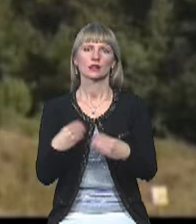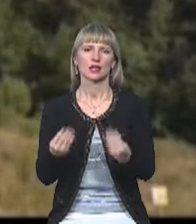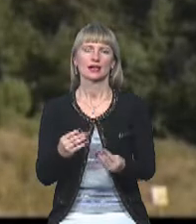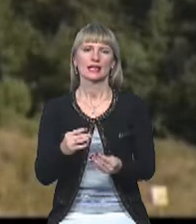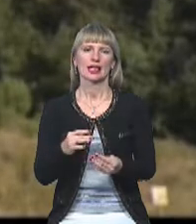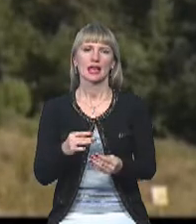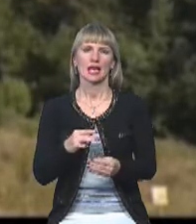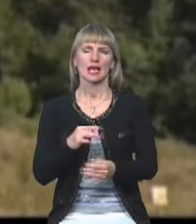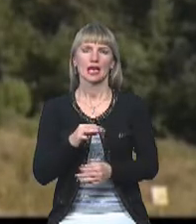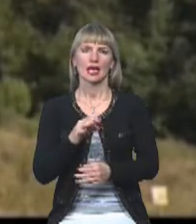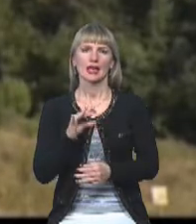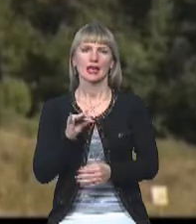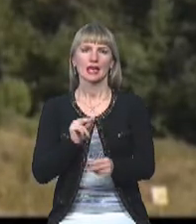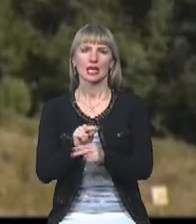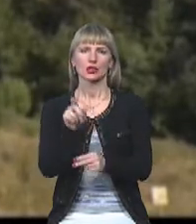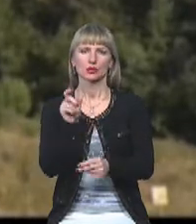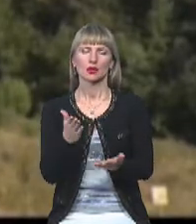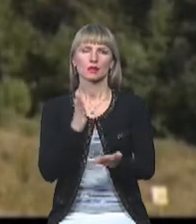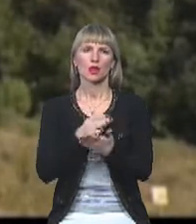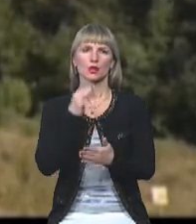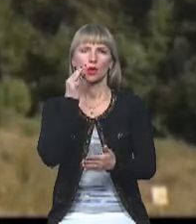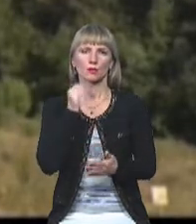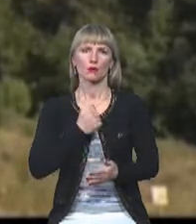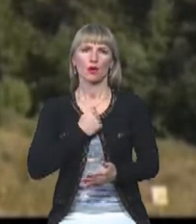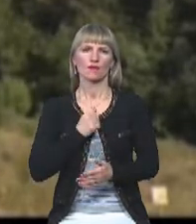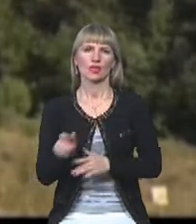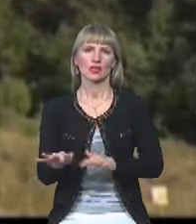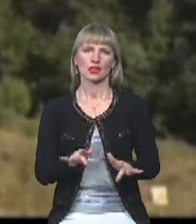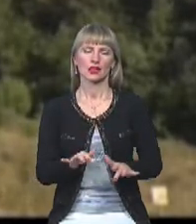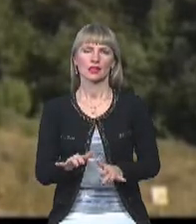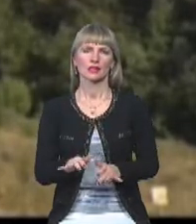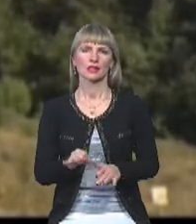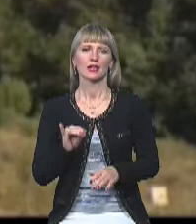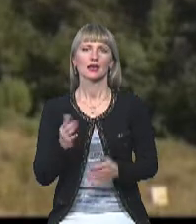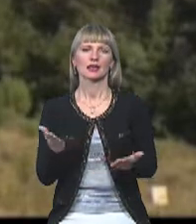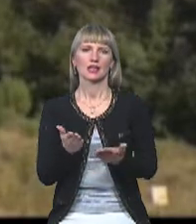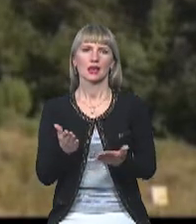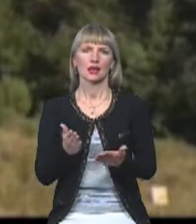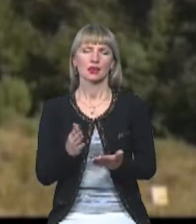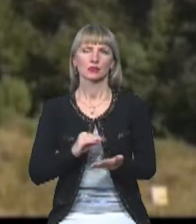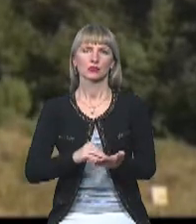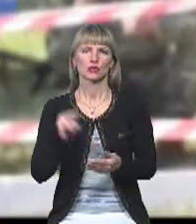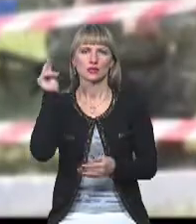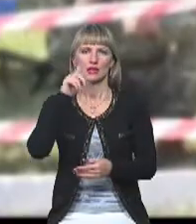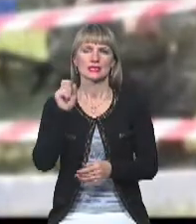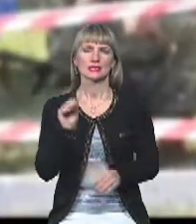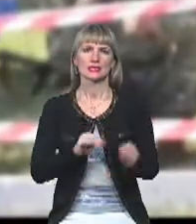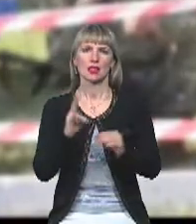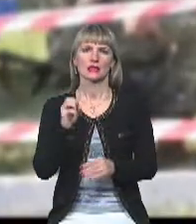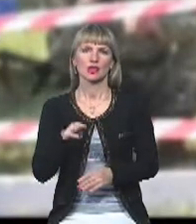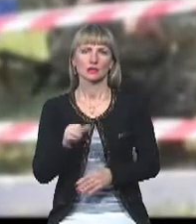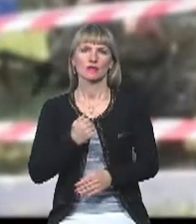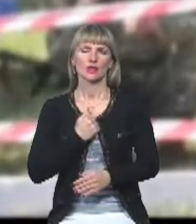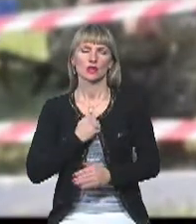інструктора, які мають досвід бойових дій та які пройшли навчання за системою НАТО. На